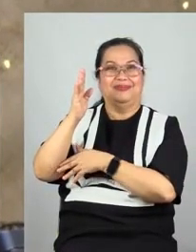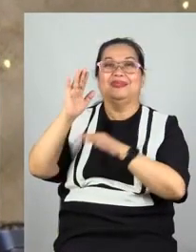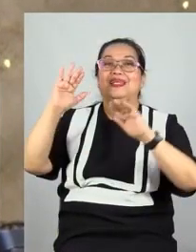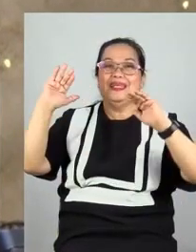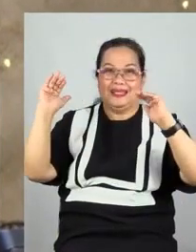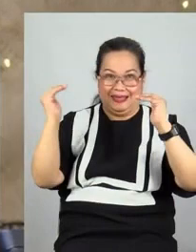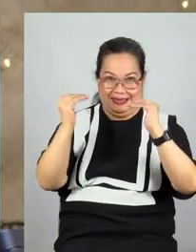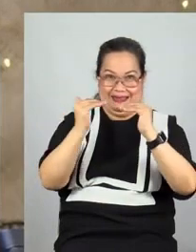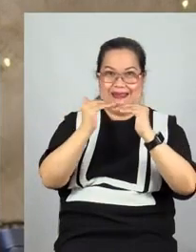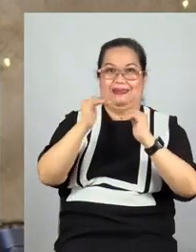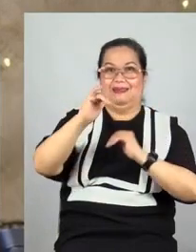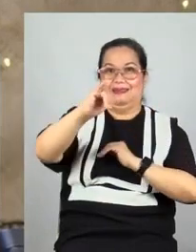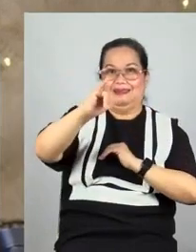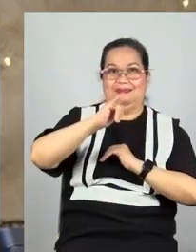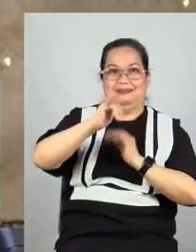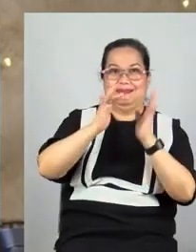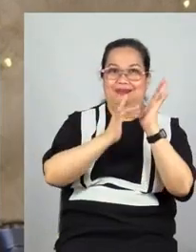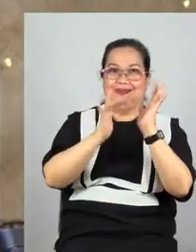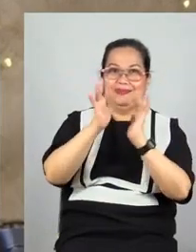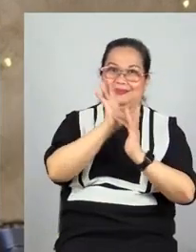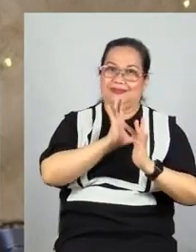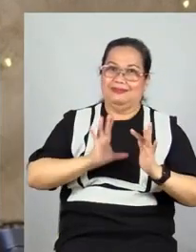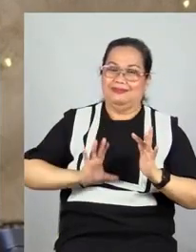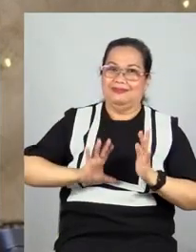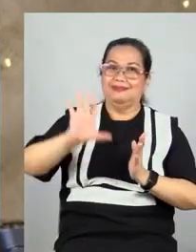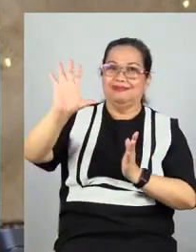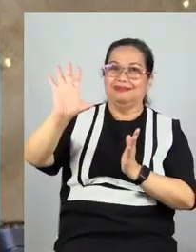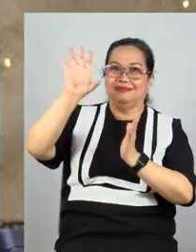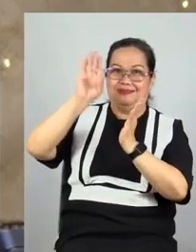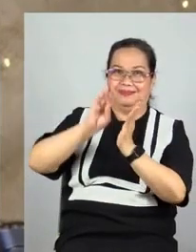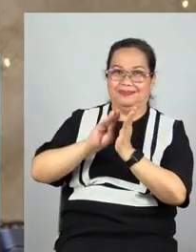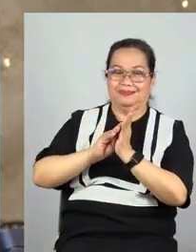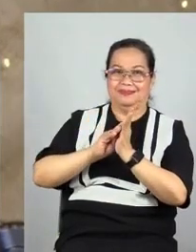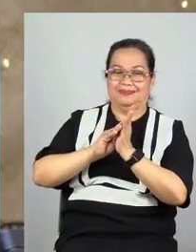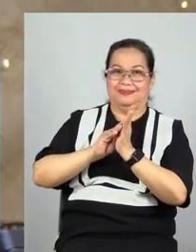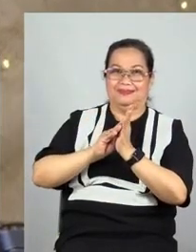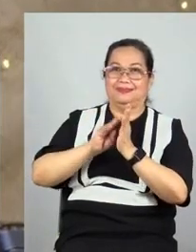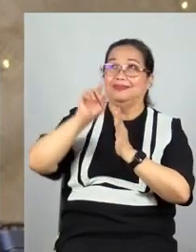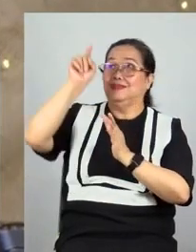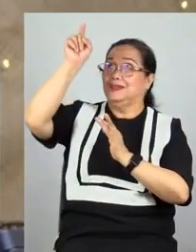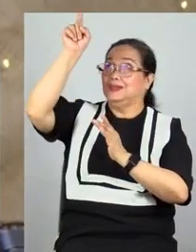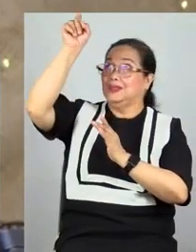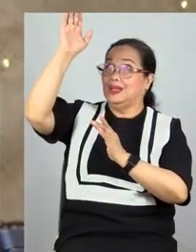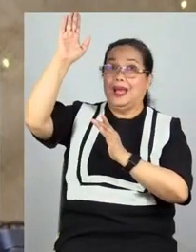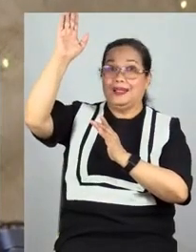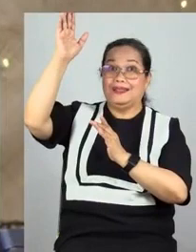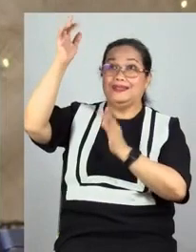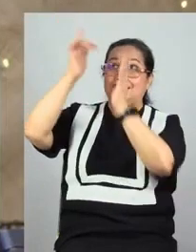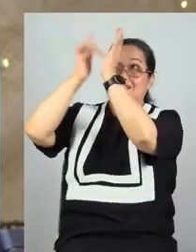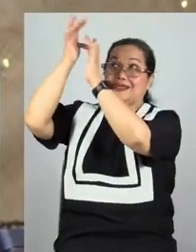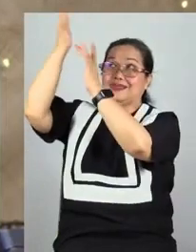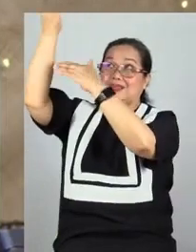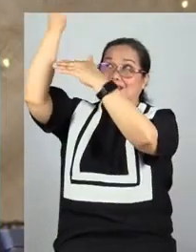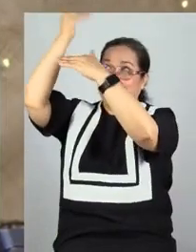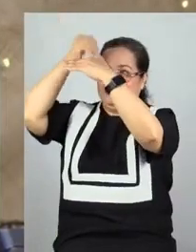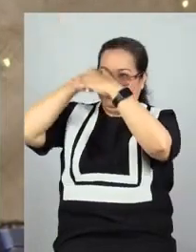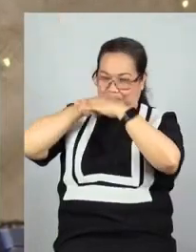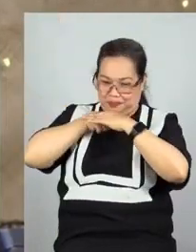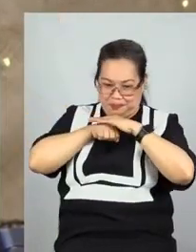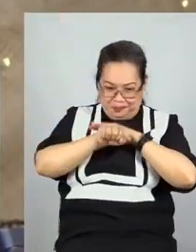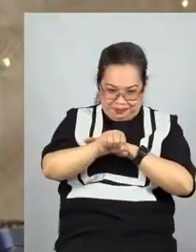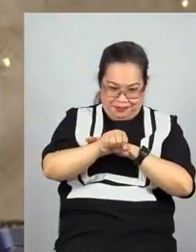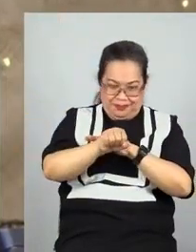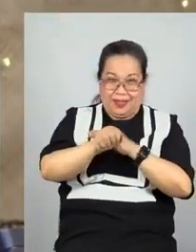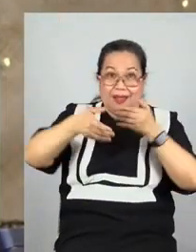Katulad ng pagsunod ng ating Panginoon. Ibinaba niya ang kanyang sarili, pinayagan niya na ang mga